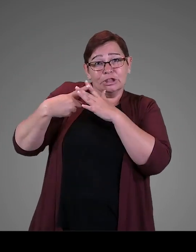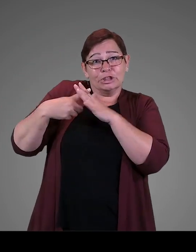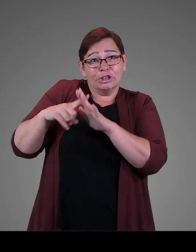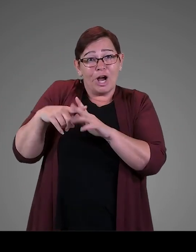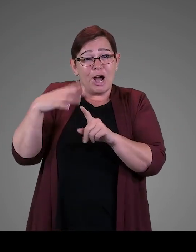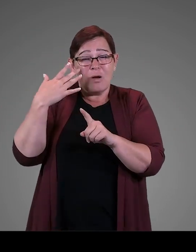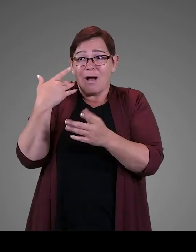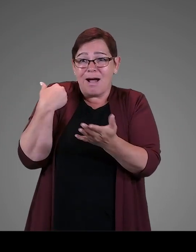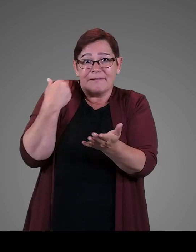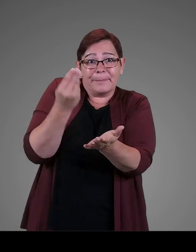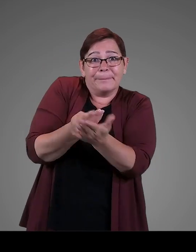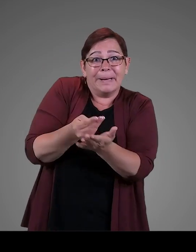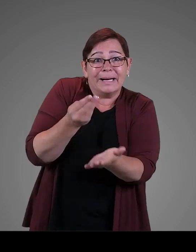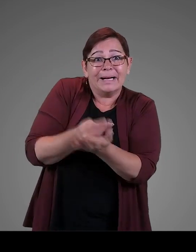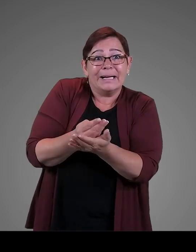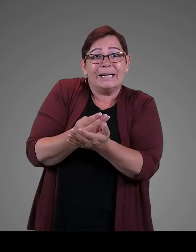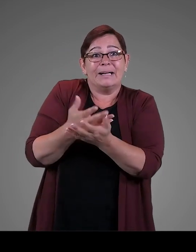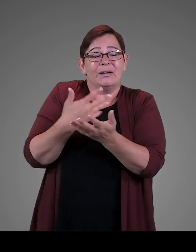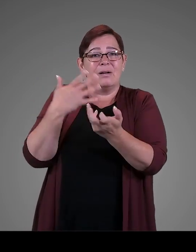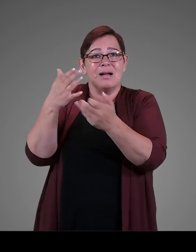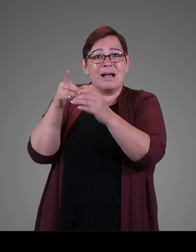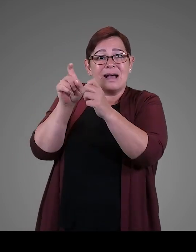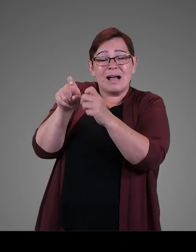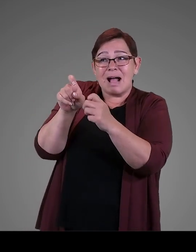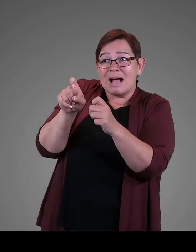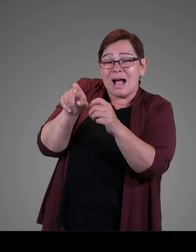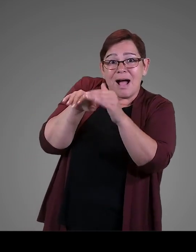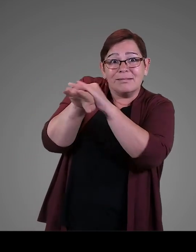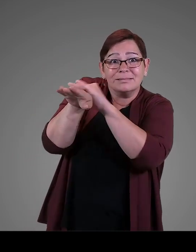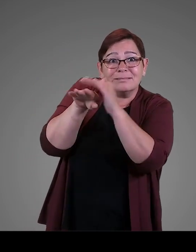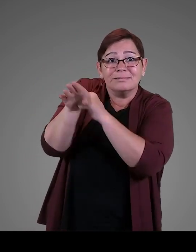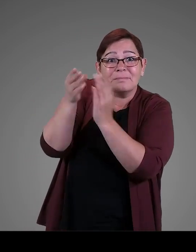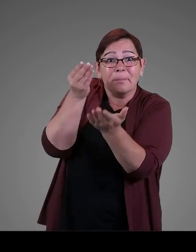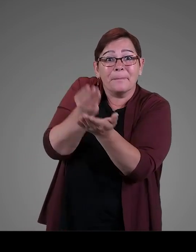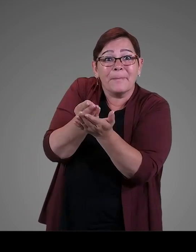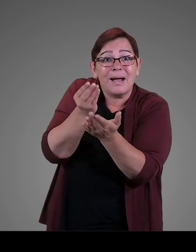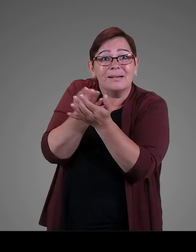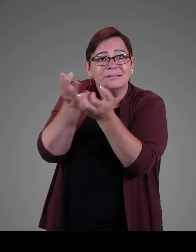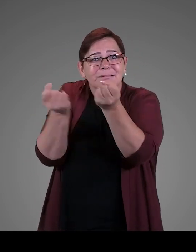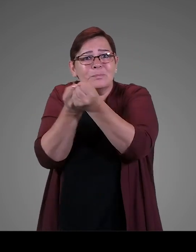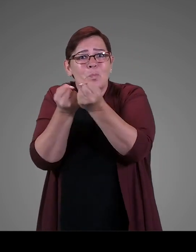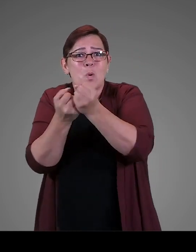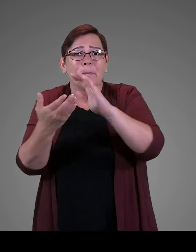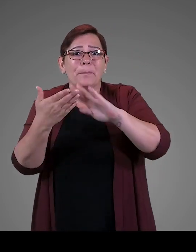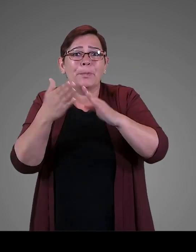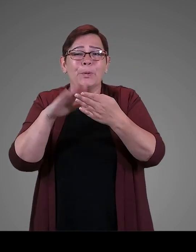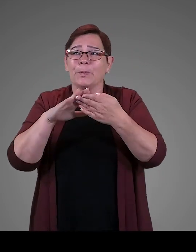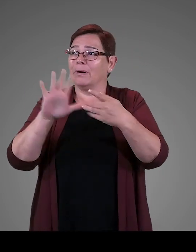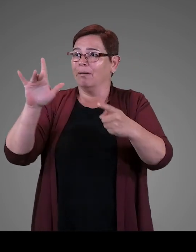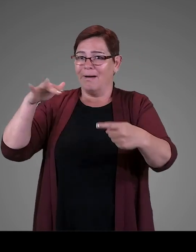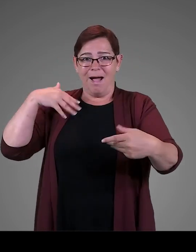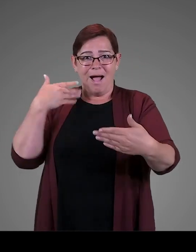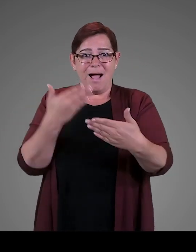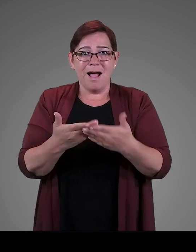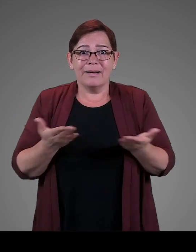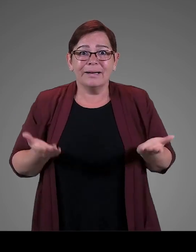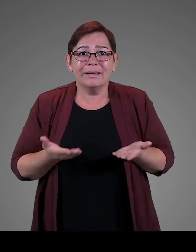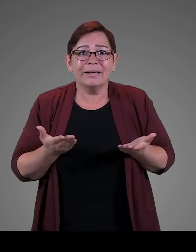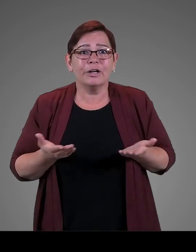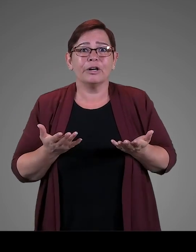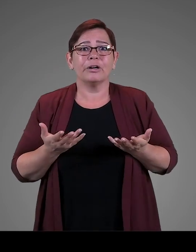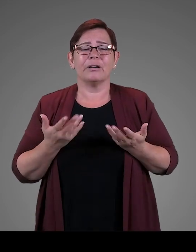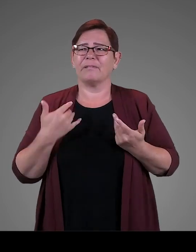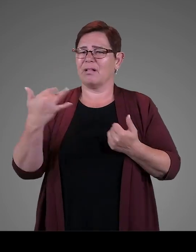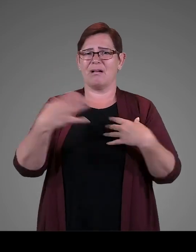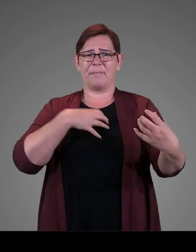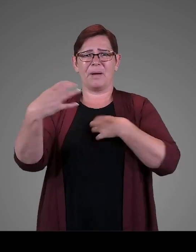commençait avec l'idée de, OK, on a commencé parce qu'il y avait de l'argent, puis on voulait accéder à l'argent pour soutenir notre milieu, puis